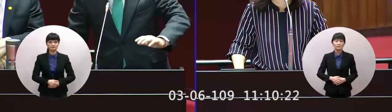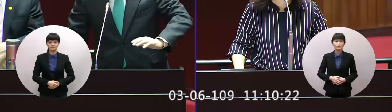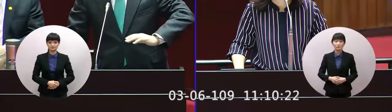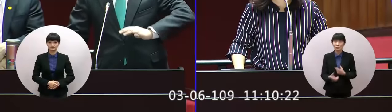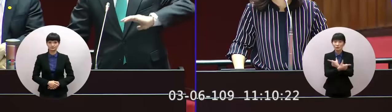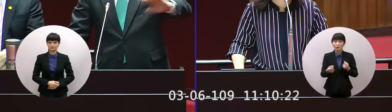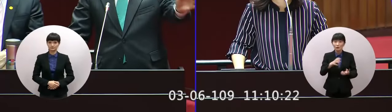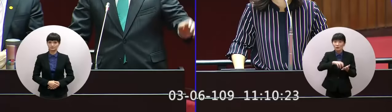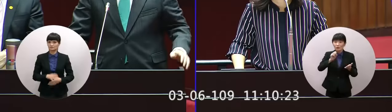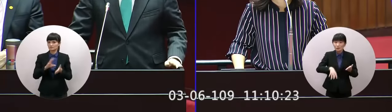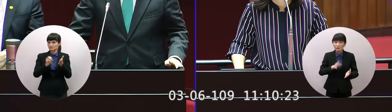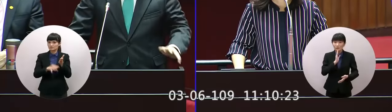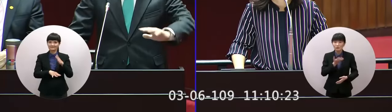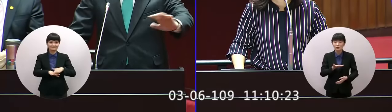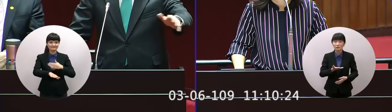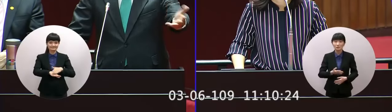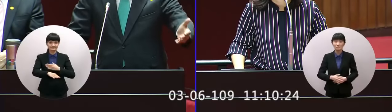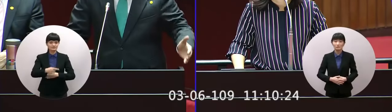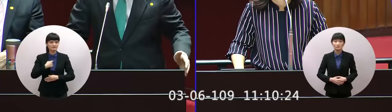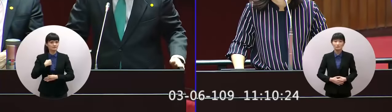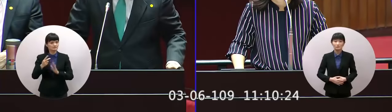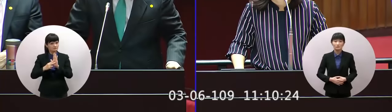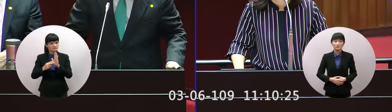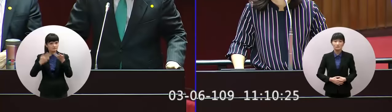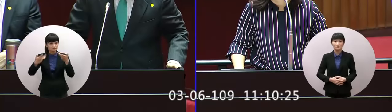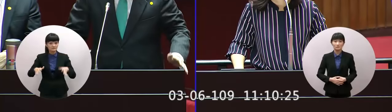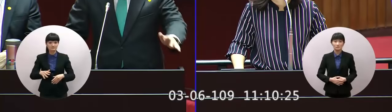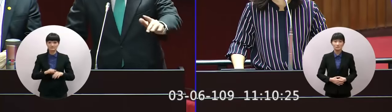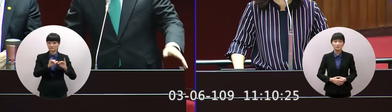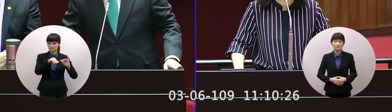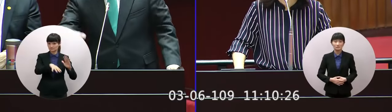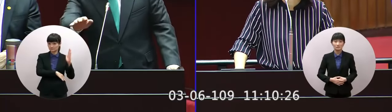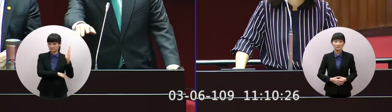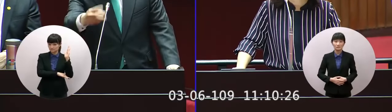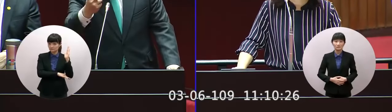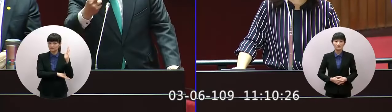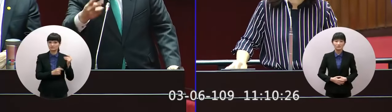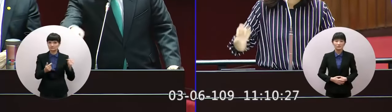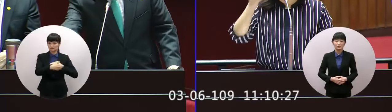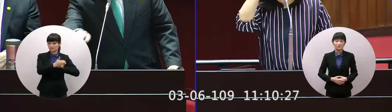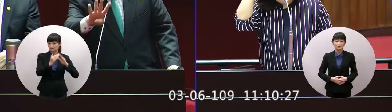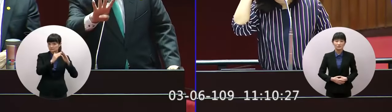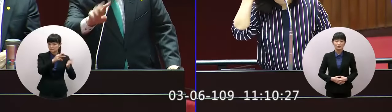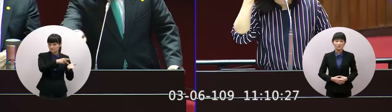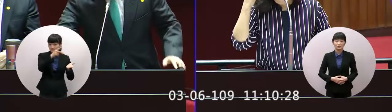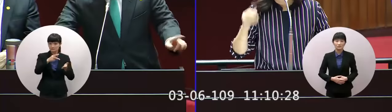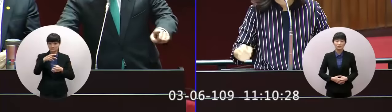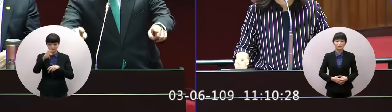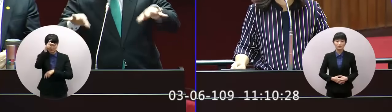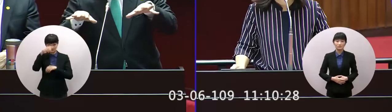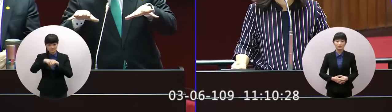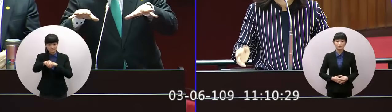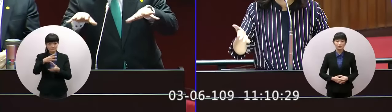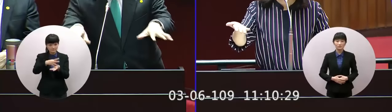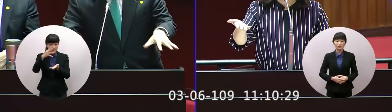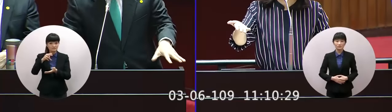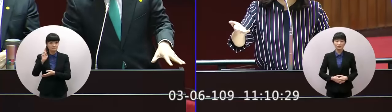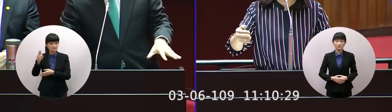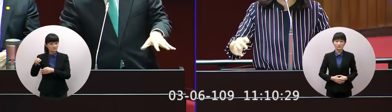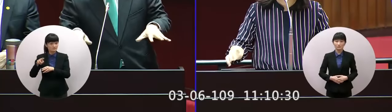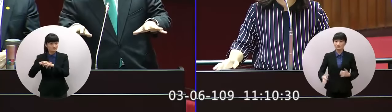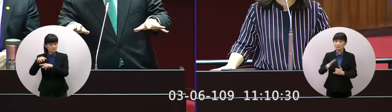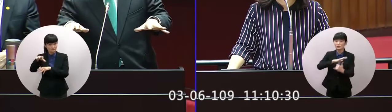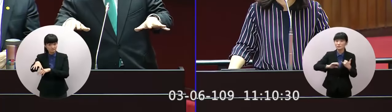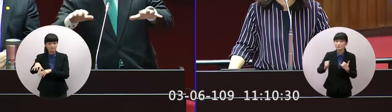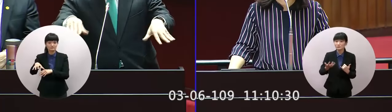取消。 没有了，不会取消嘛？我已经讲过，这个地方的至少县市的两次，分局的四次，派出所还有不定期